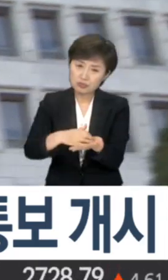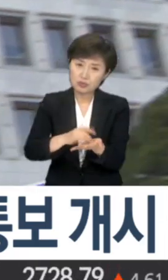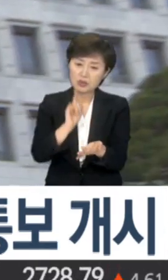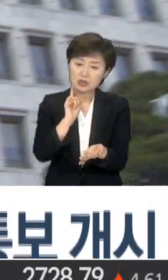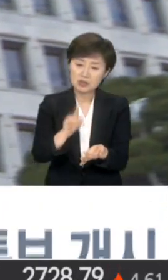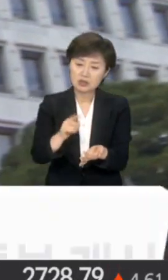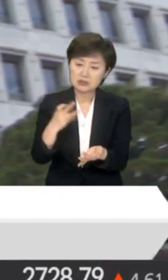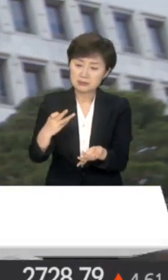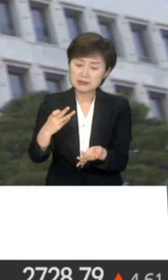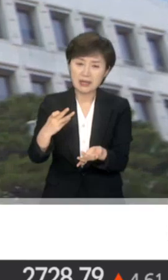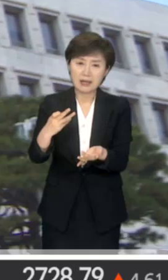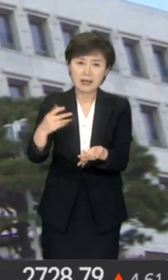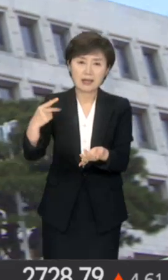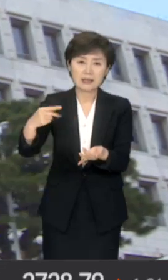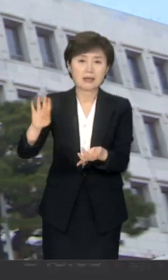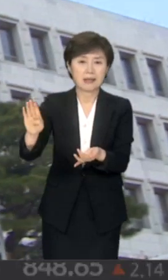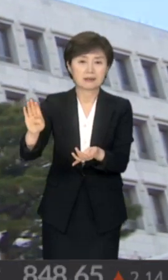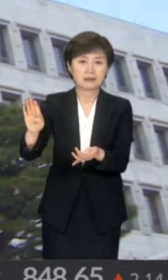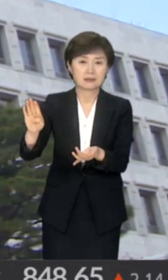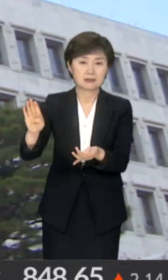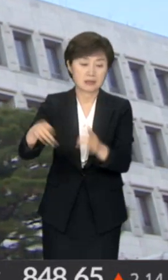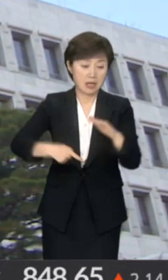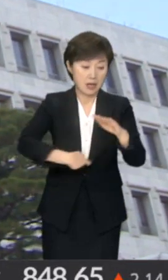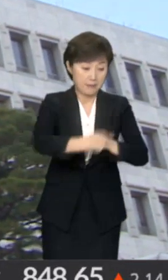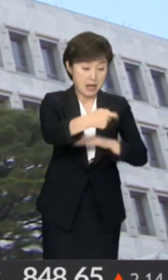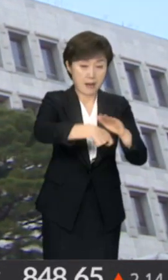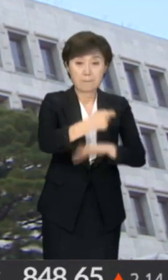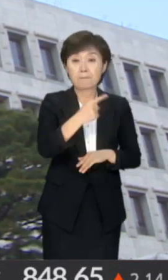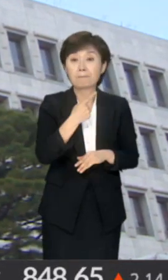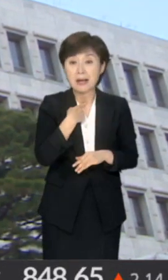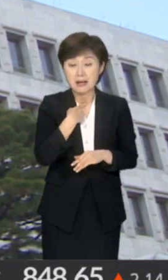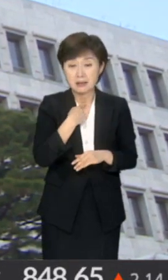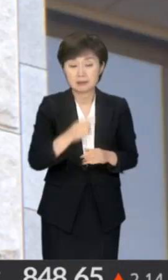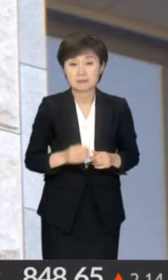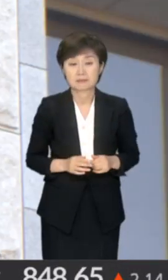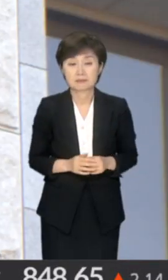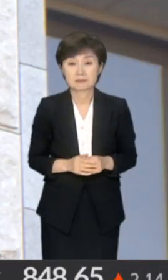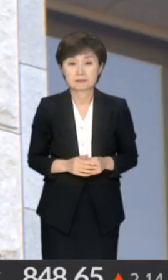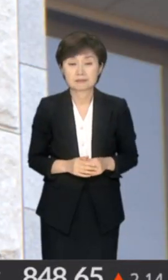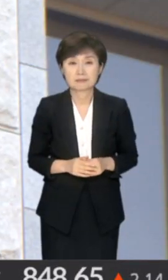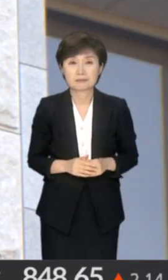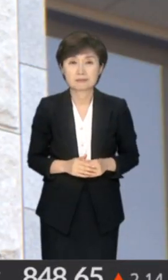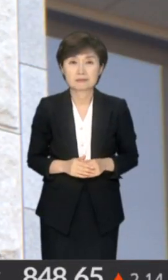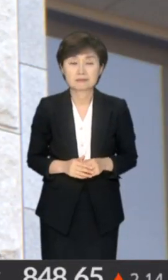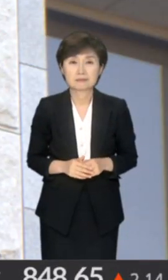1014GB의 법원 자료가 외부로 전송된 것으로 조사된 바 있습니다.